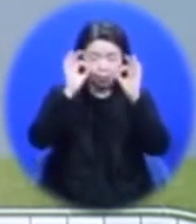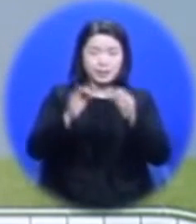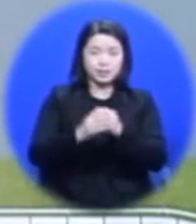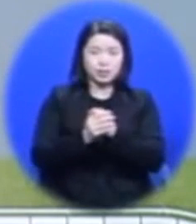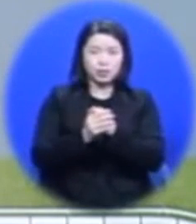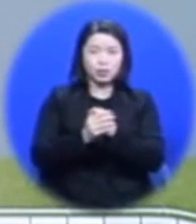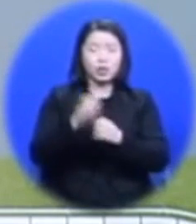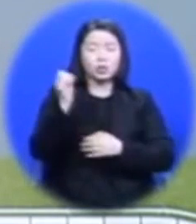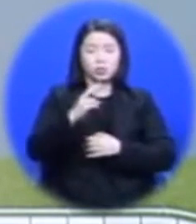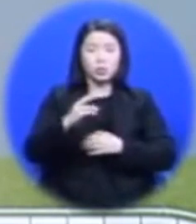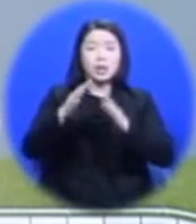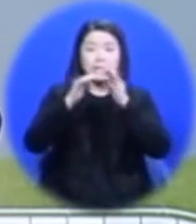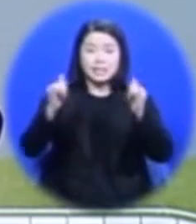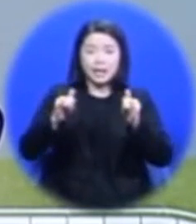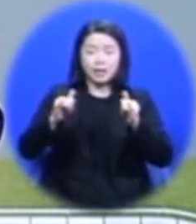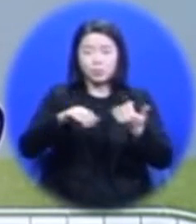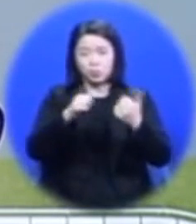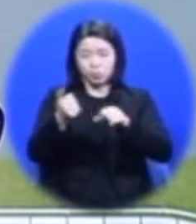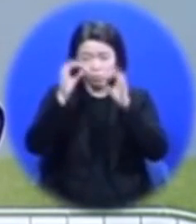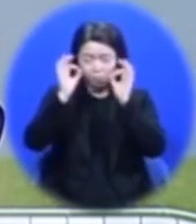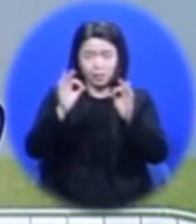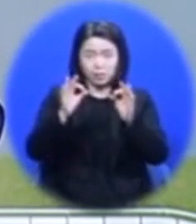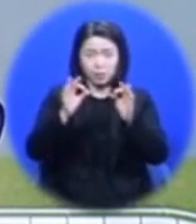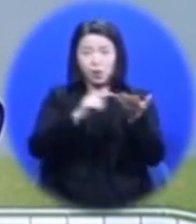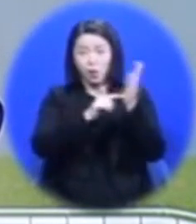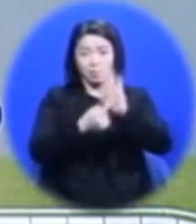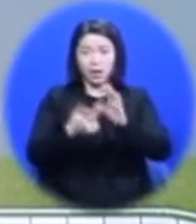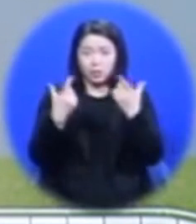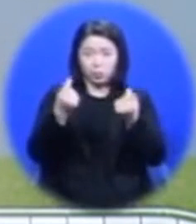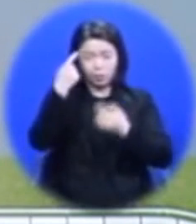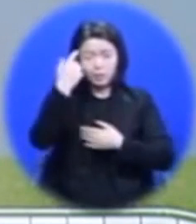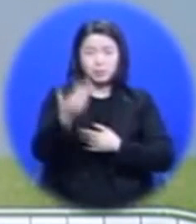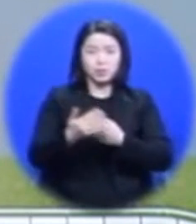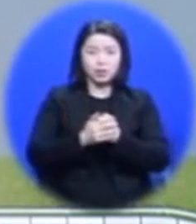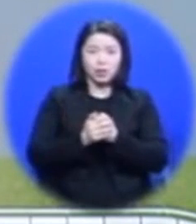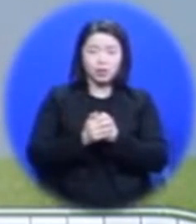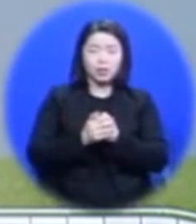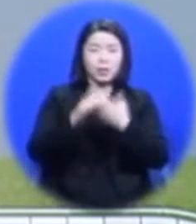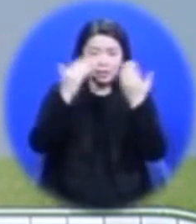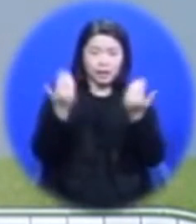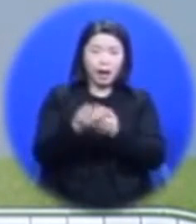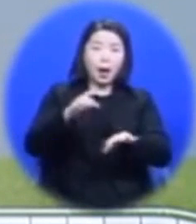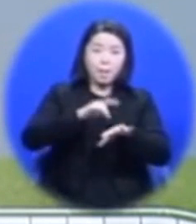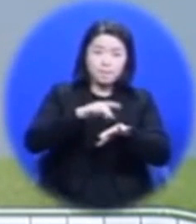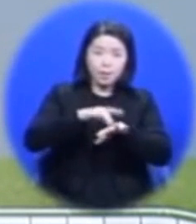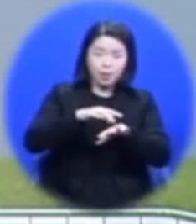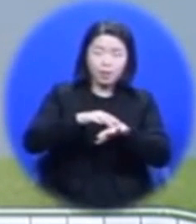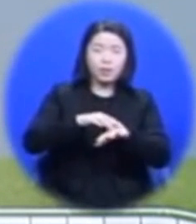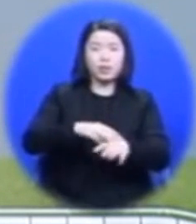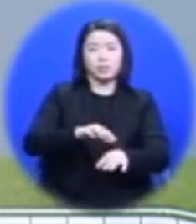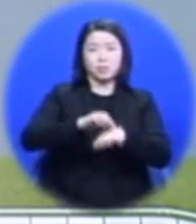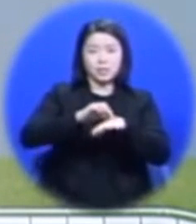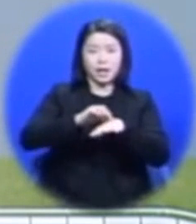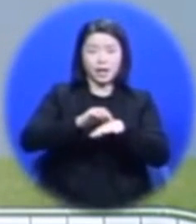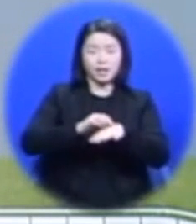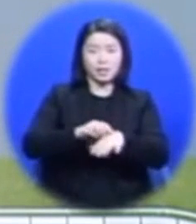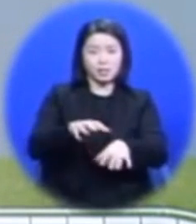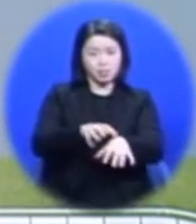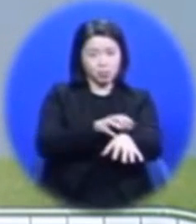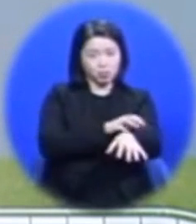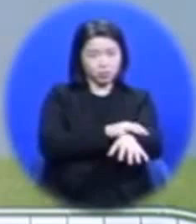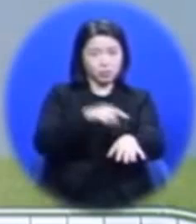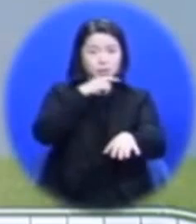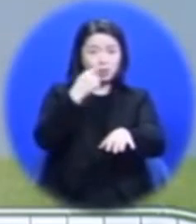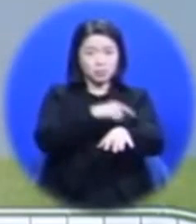보았어요. 반응이 똑같습니까? 다 뼈, 살, 근육, 뭐